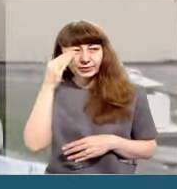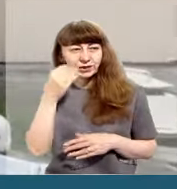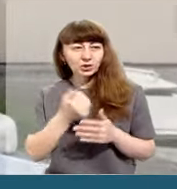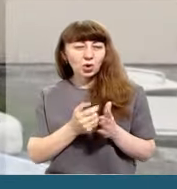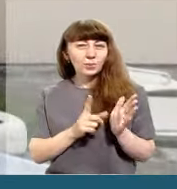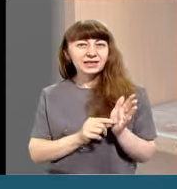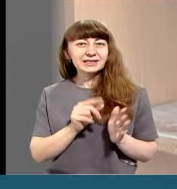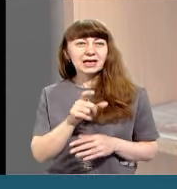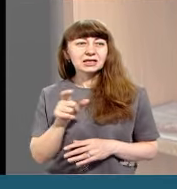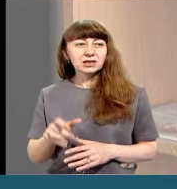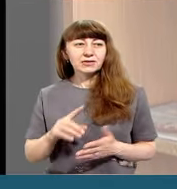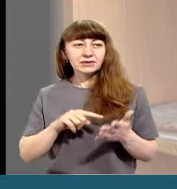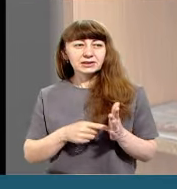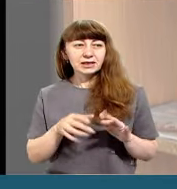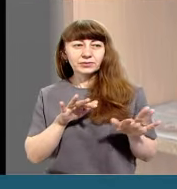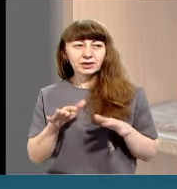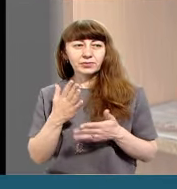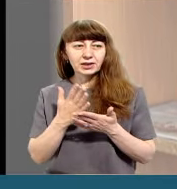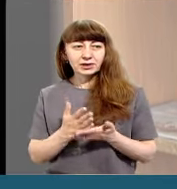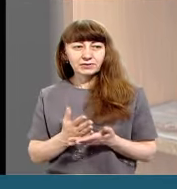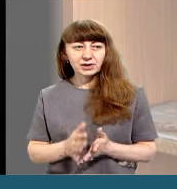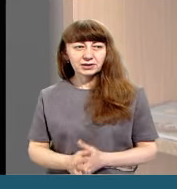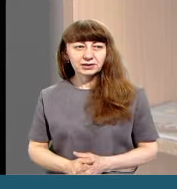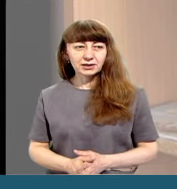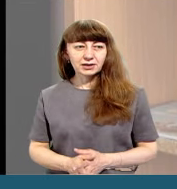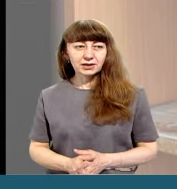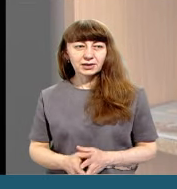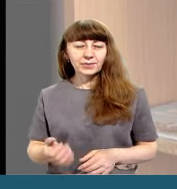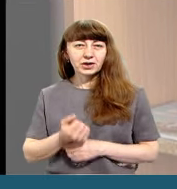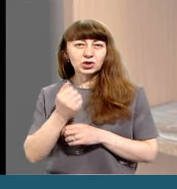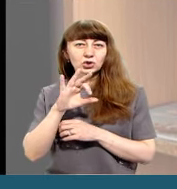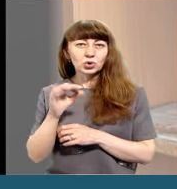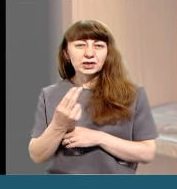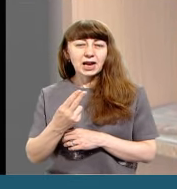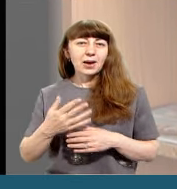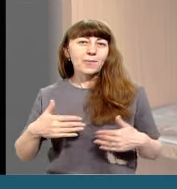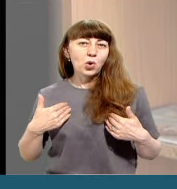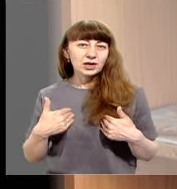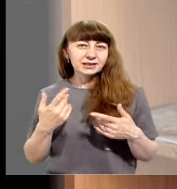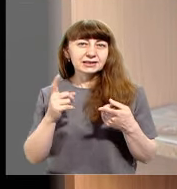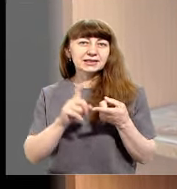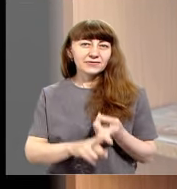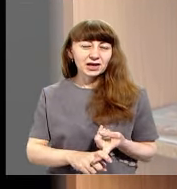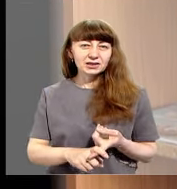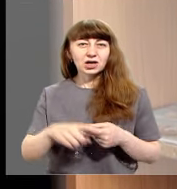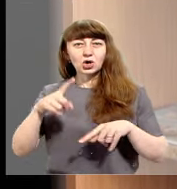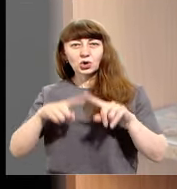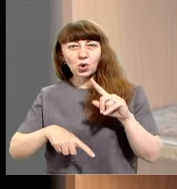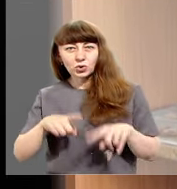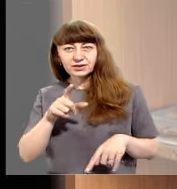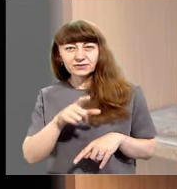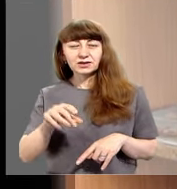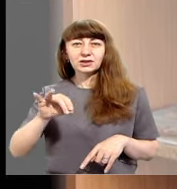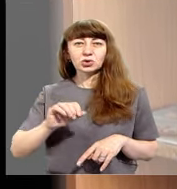до пенсионеров. Целью данного мероприятия является поддержание социально полезных связей, а также родственники,